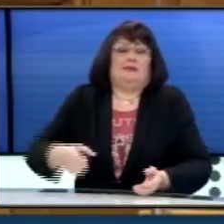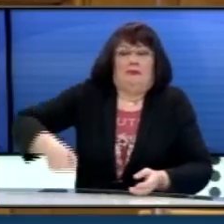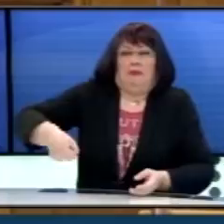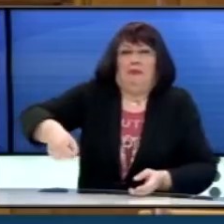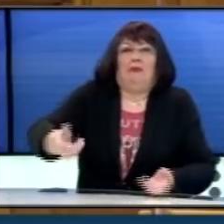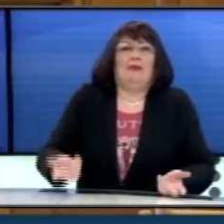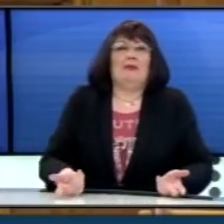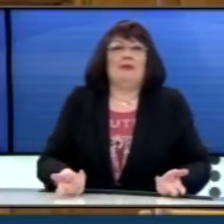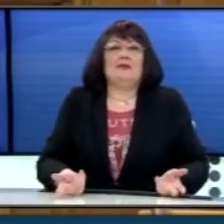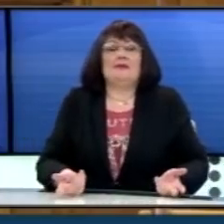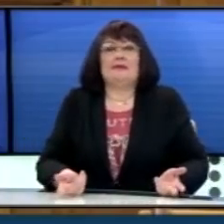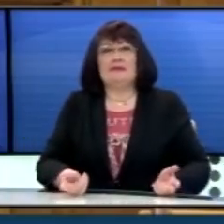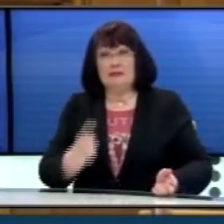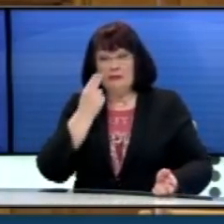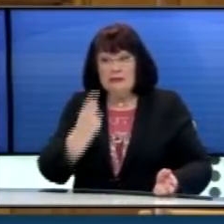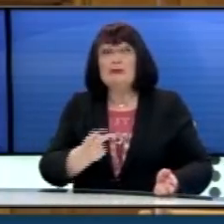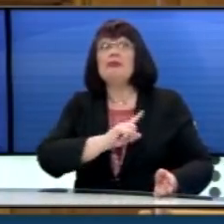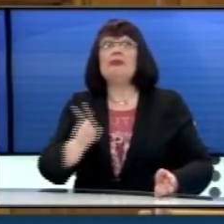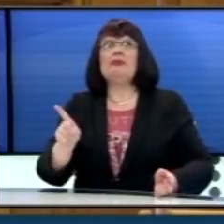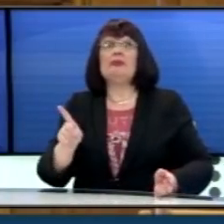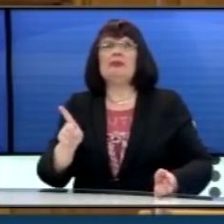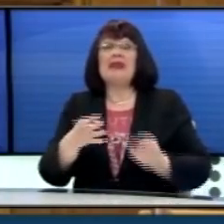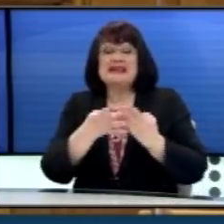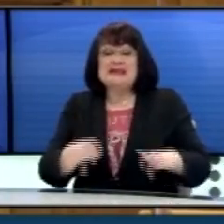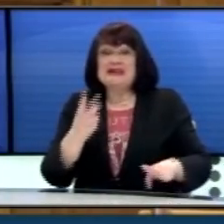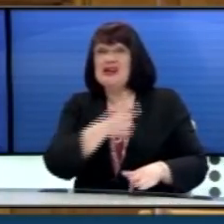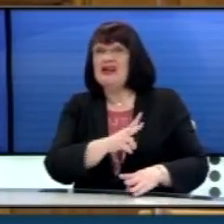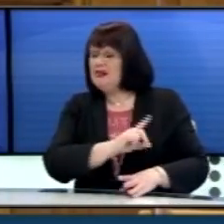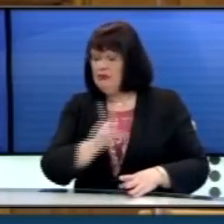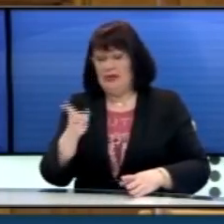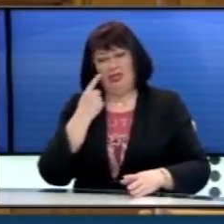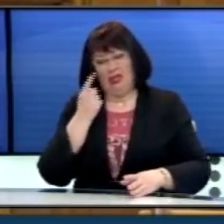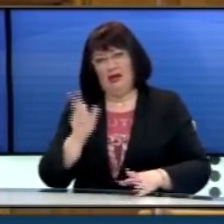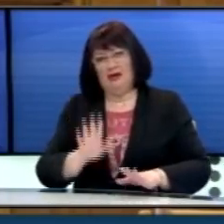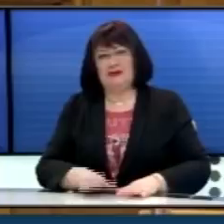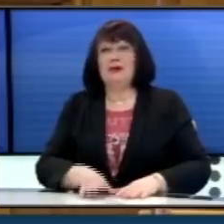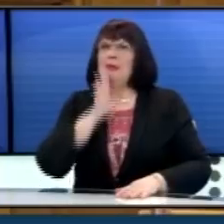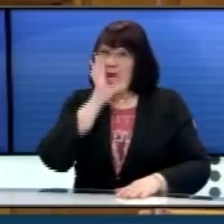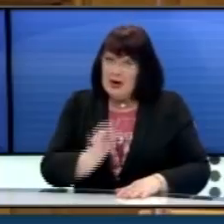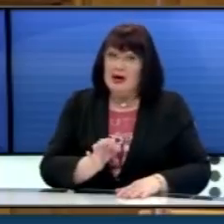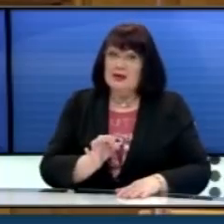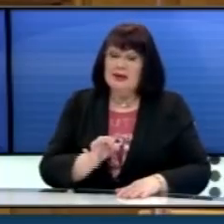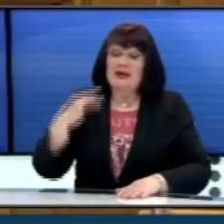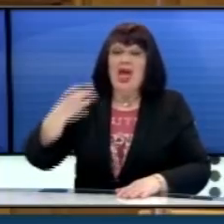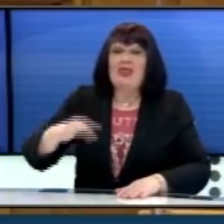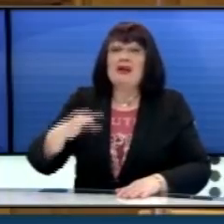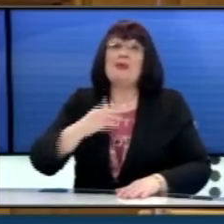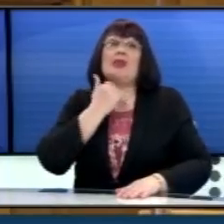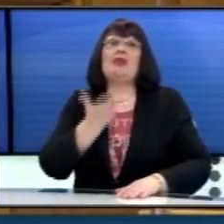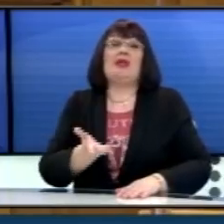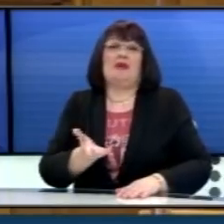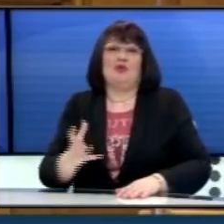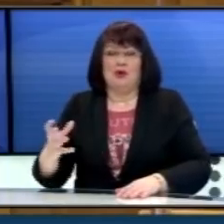της κυβέρνησης, να μην τύχει και δείτε δικό σας άνθρωπο. Πράγματι γράφει, η αδυναμία ρύθμισης